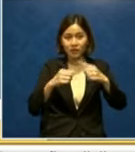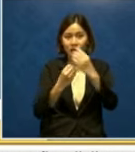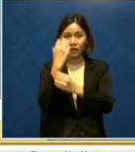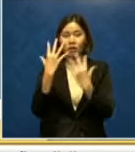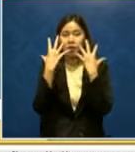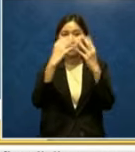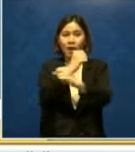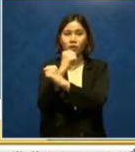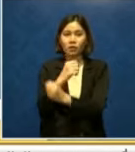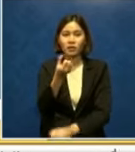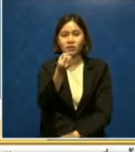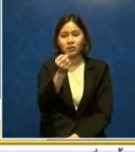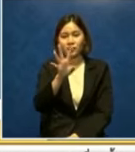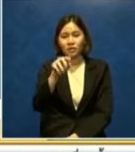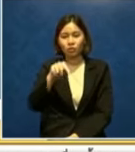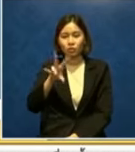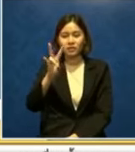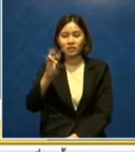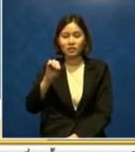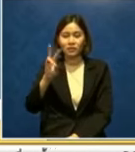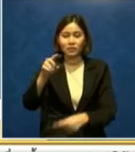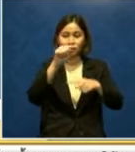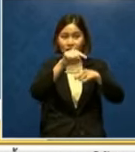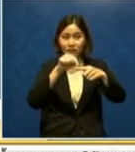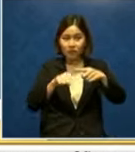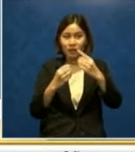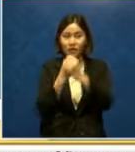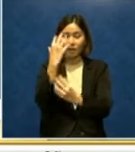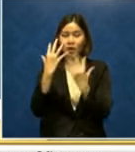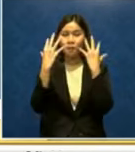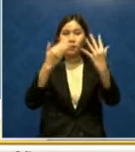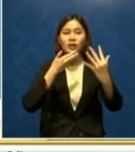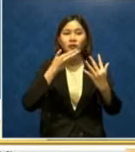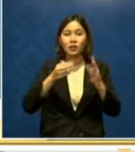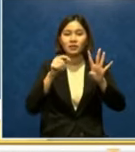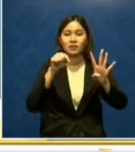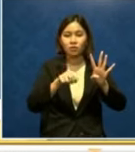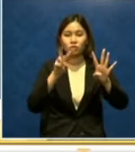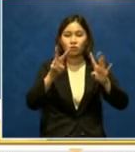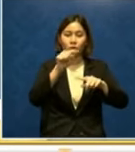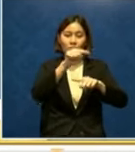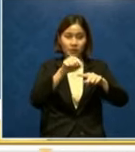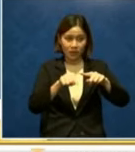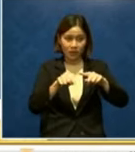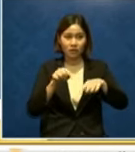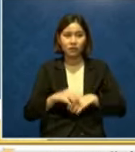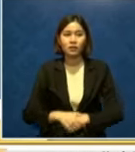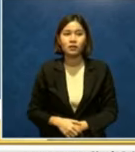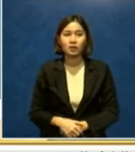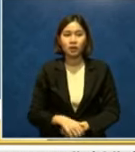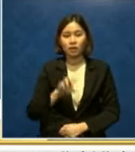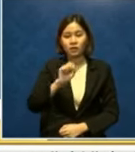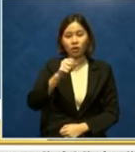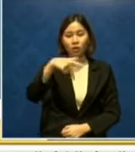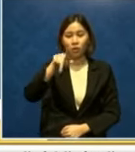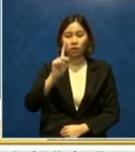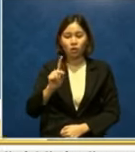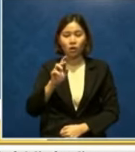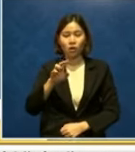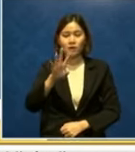14.77%ป่าไม้ถาวร 4.2perสปก